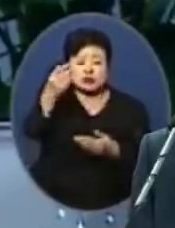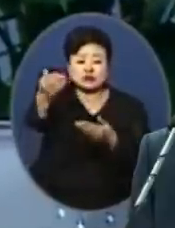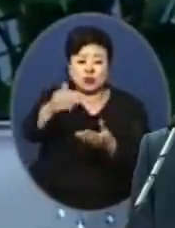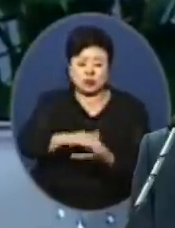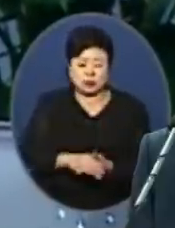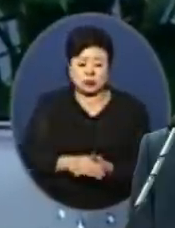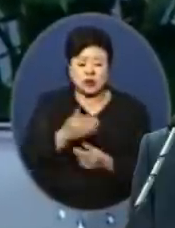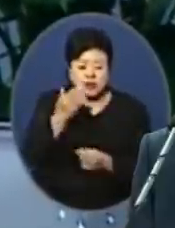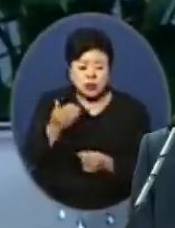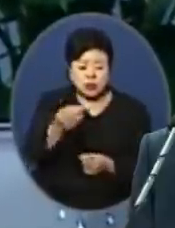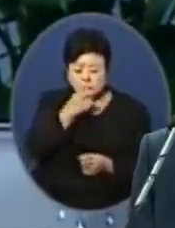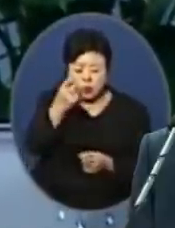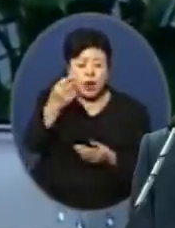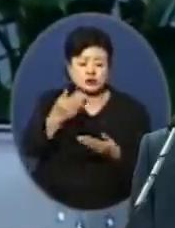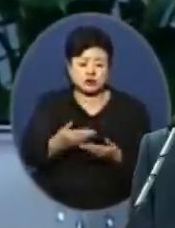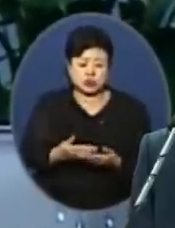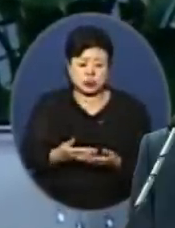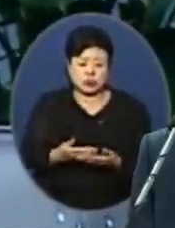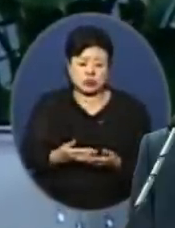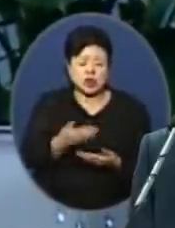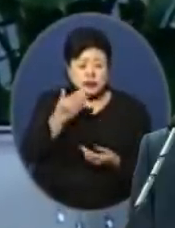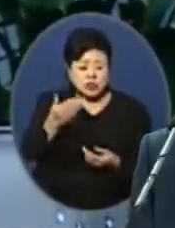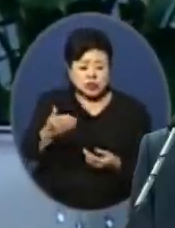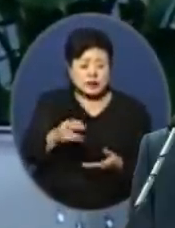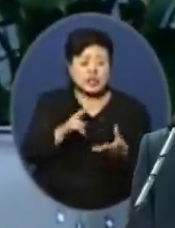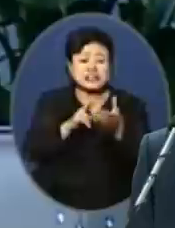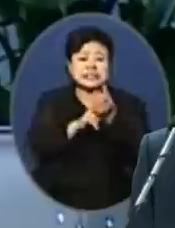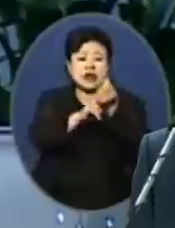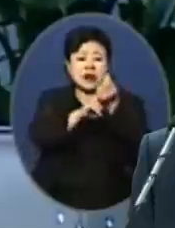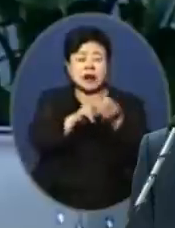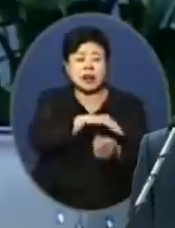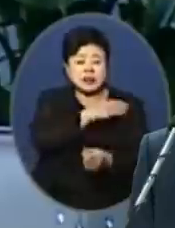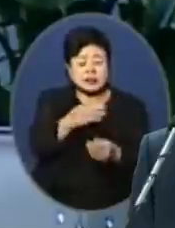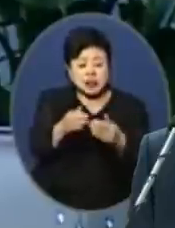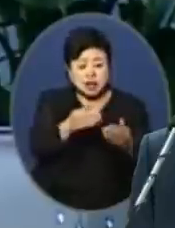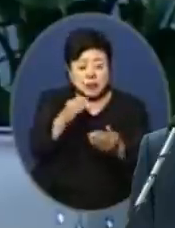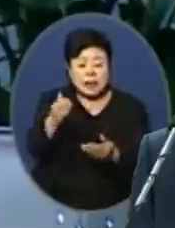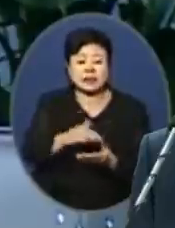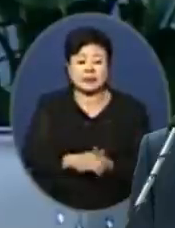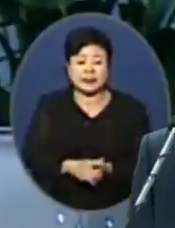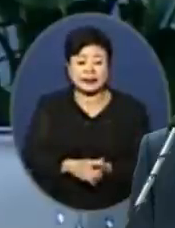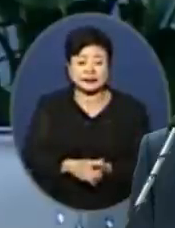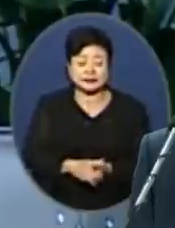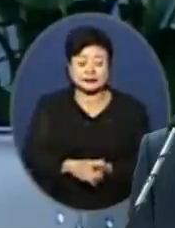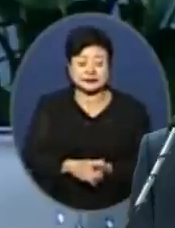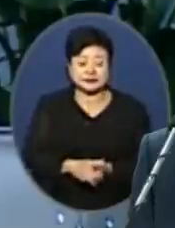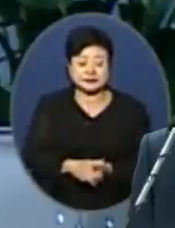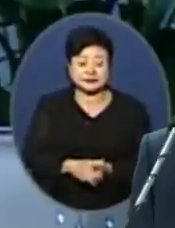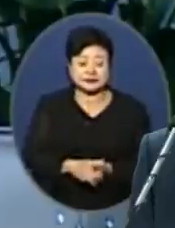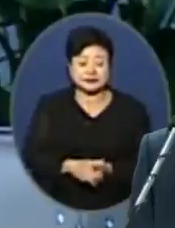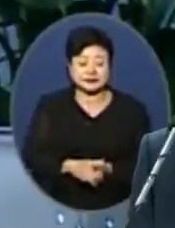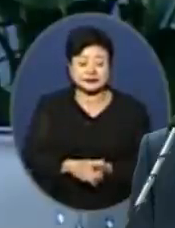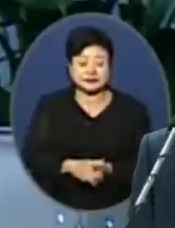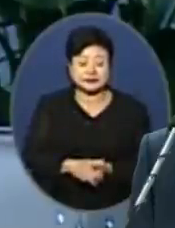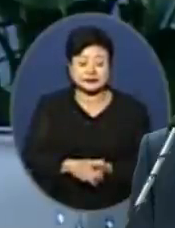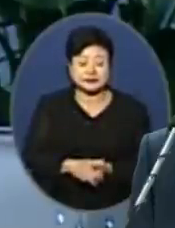지켜주시고 여러분을 보호하시고 여러분을 기적적인 능력을 체험하게 만들어주시는 것입니다.